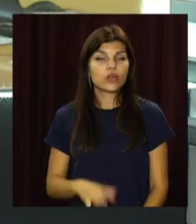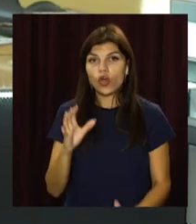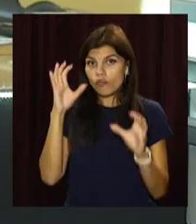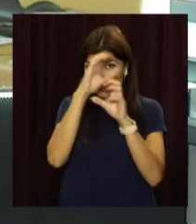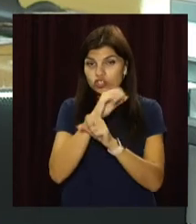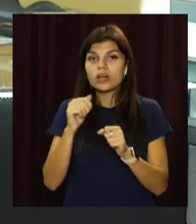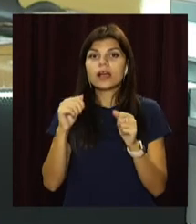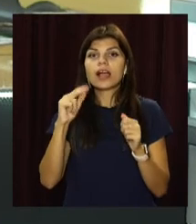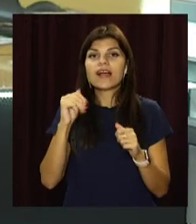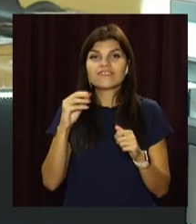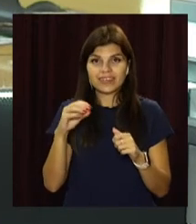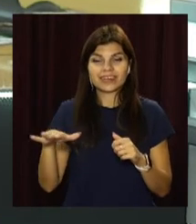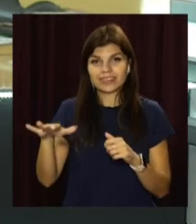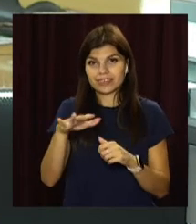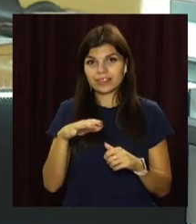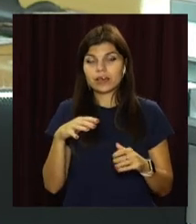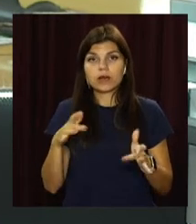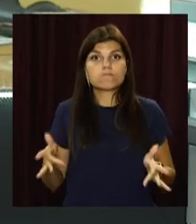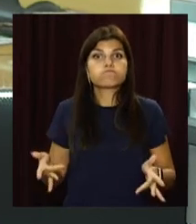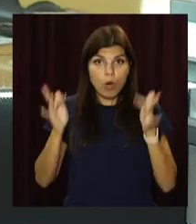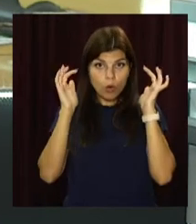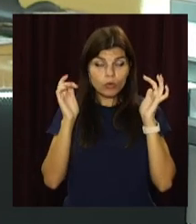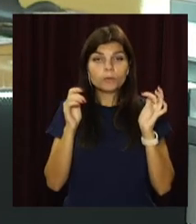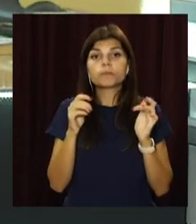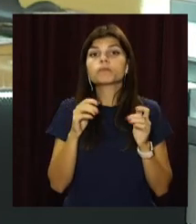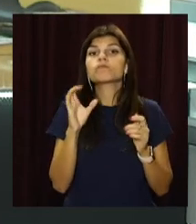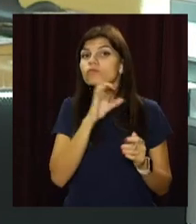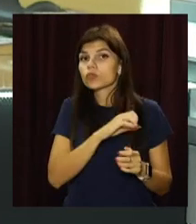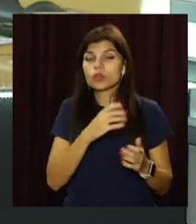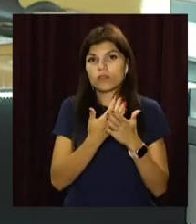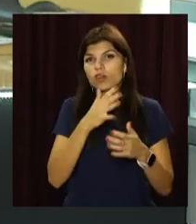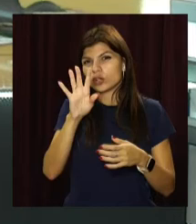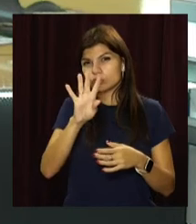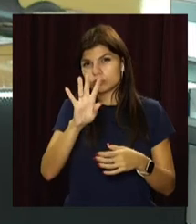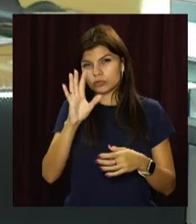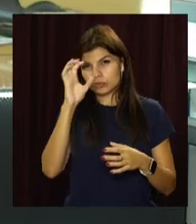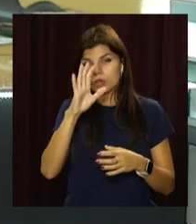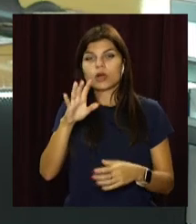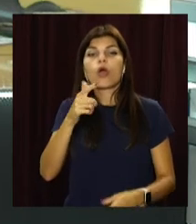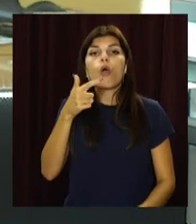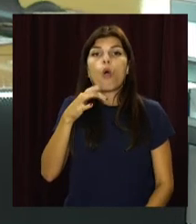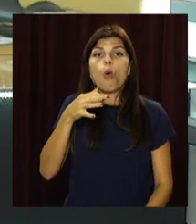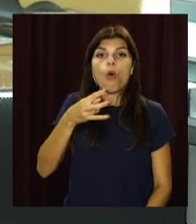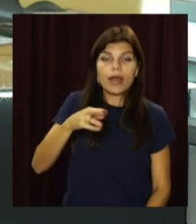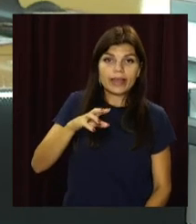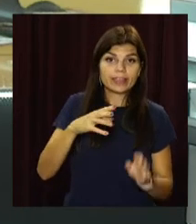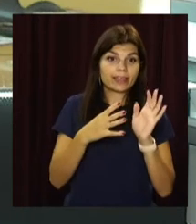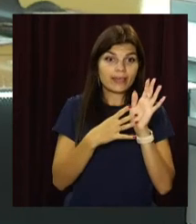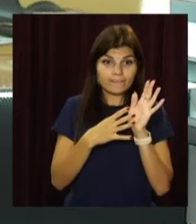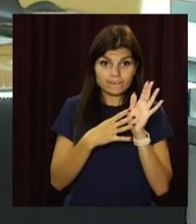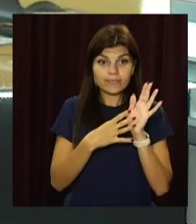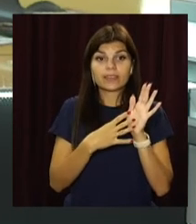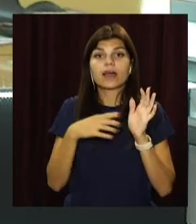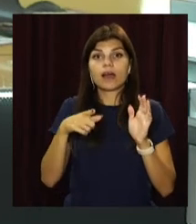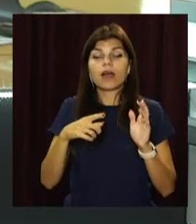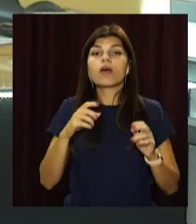Вночі кав'ярню у середмісті Дніпра пограбували. Приблизно о 4 за адресою Гоголя 9 зловмисник відімкнув двері